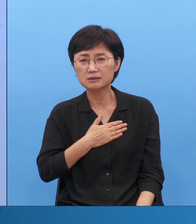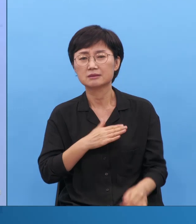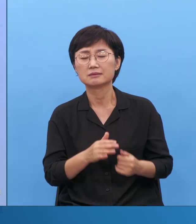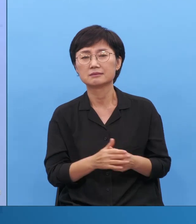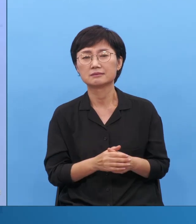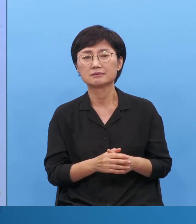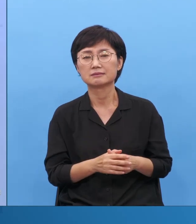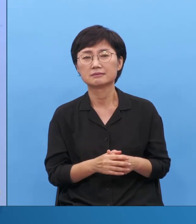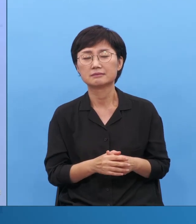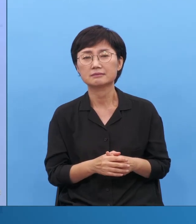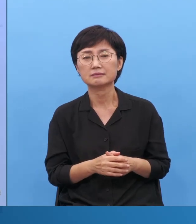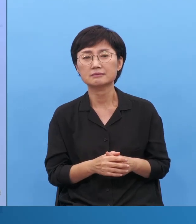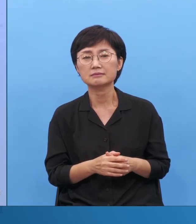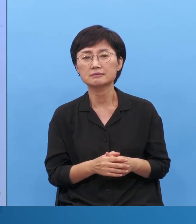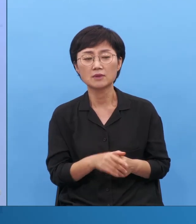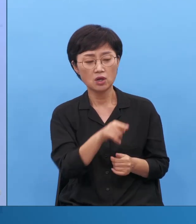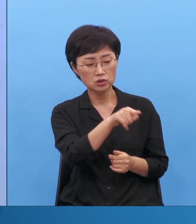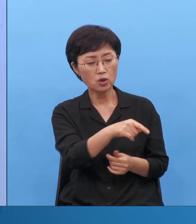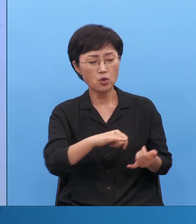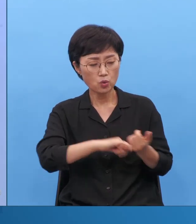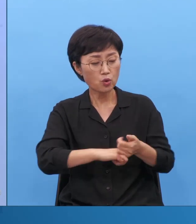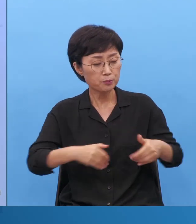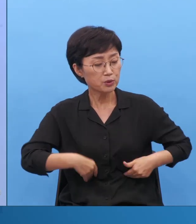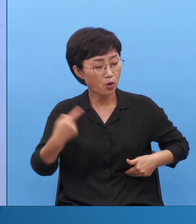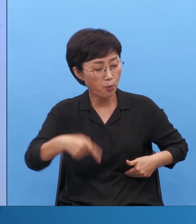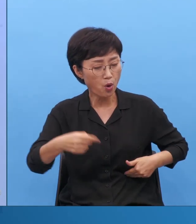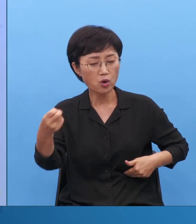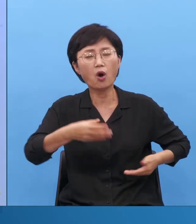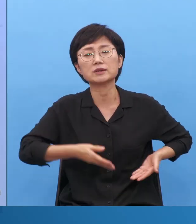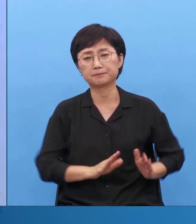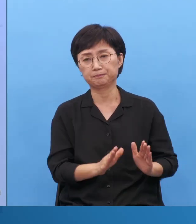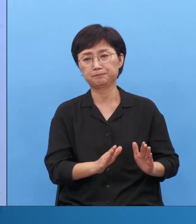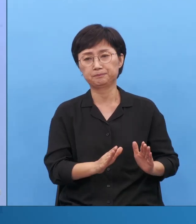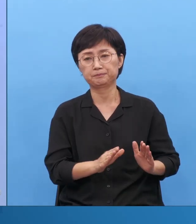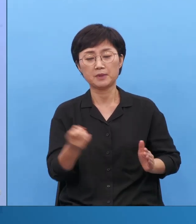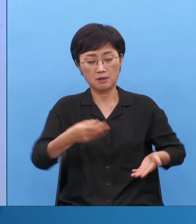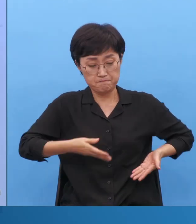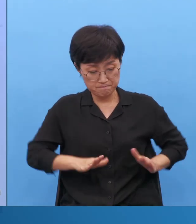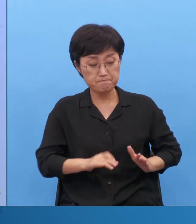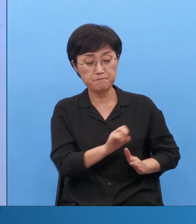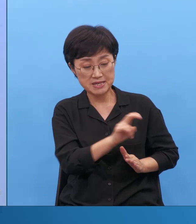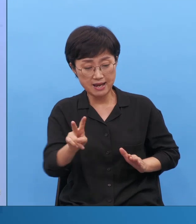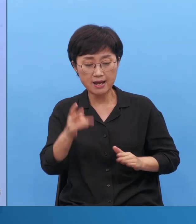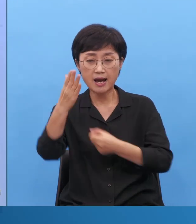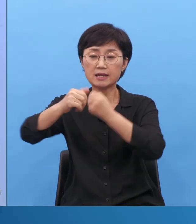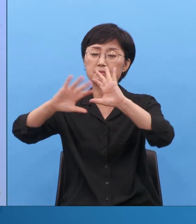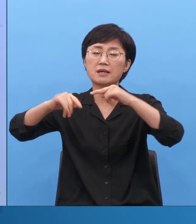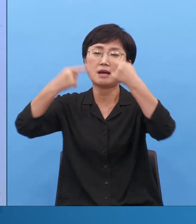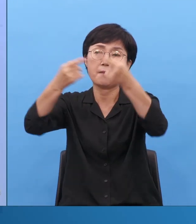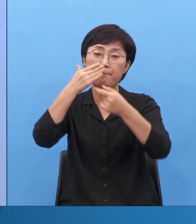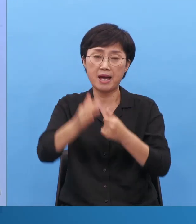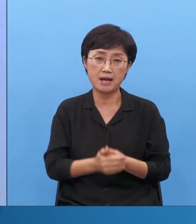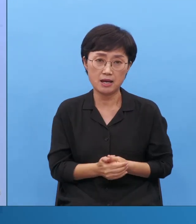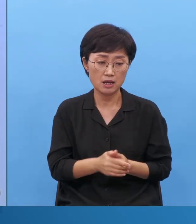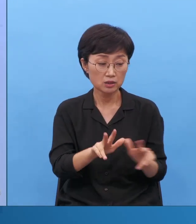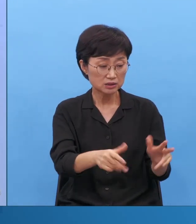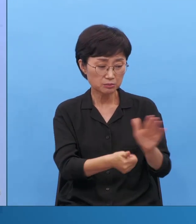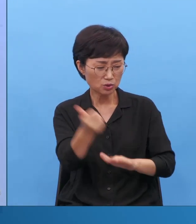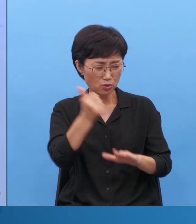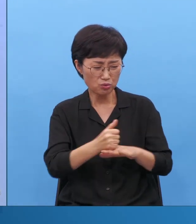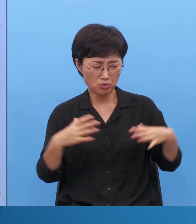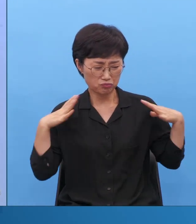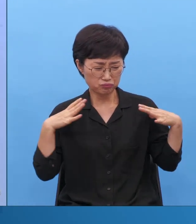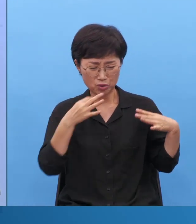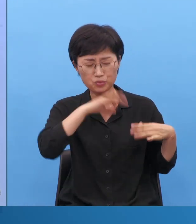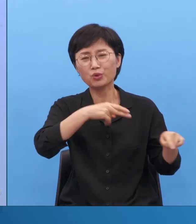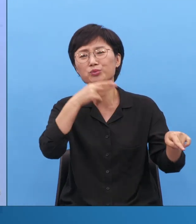Jesus said this. 거듭나야 하나님 나라 들어갈 수 있는 거야. You can only go into the kingdom of God when you are 네 born 성공한 거 again. 아니야. 그 말이야. You haven't been succeeded.